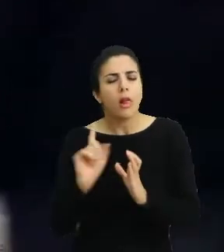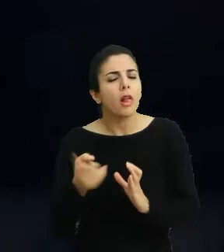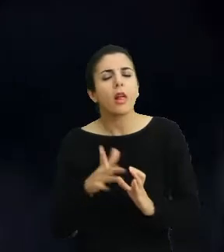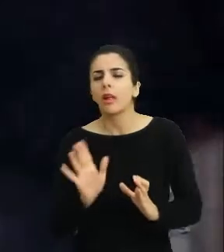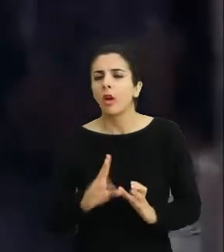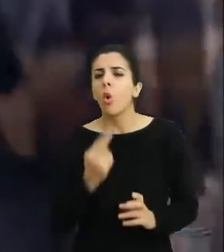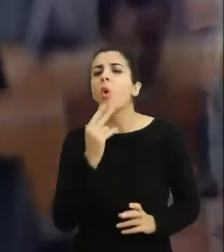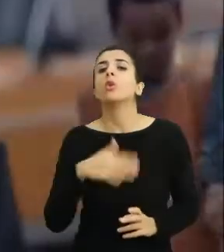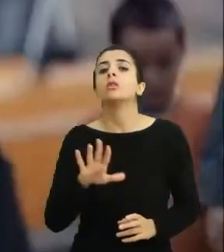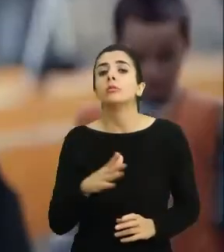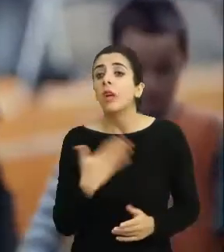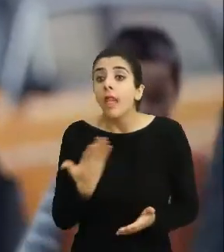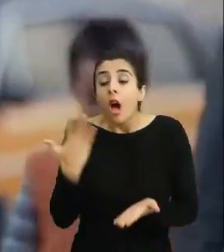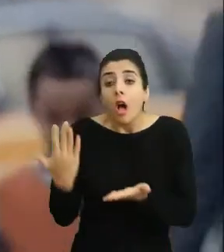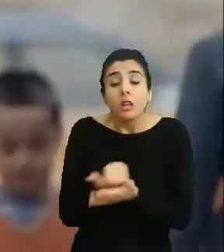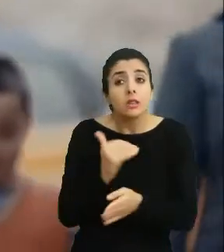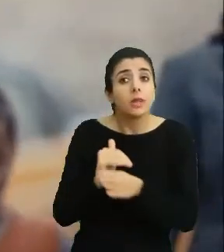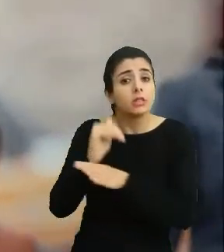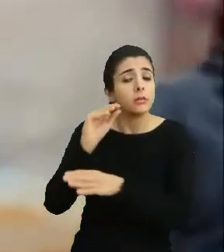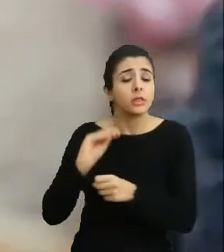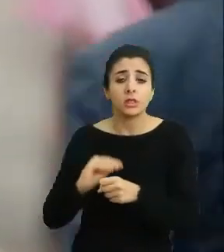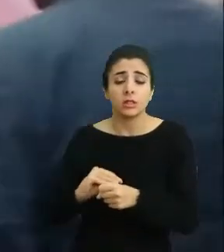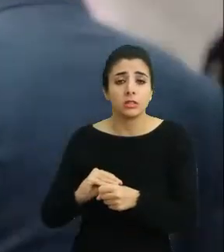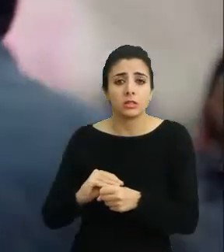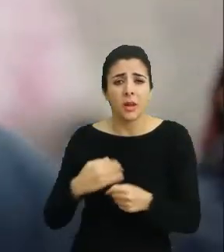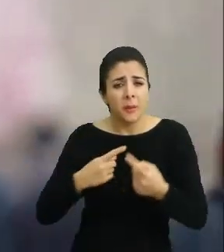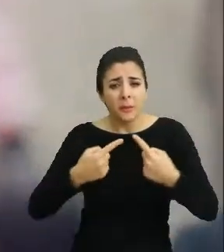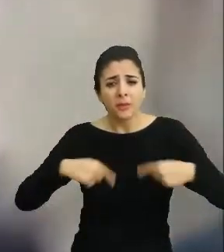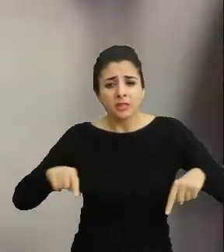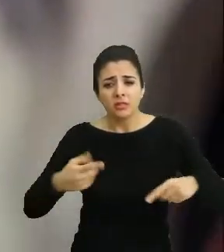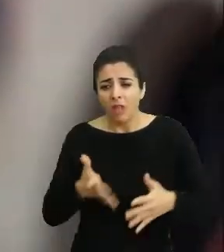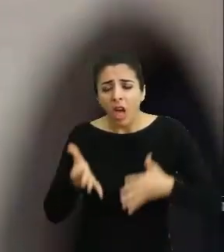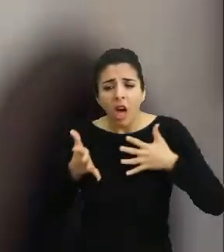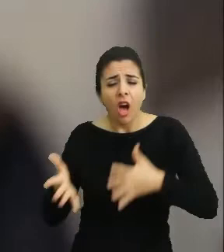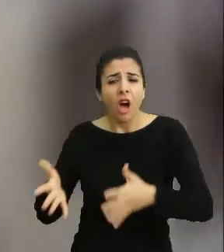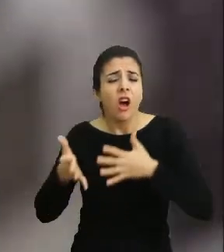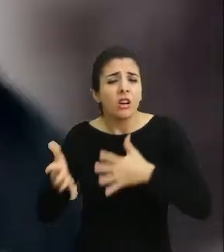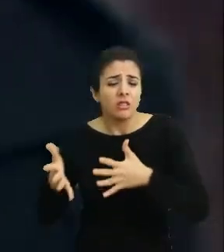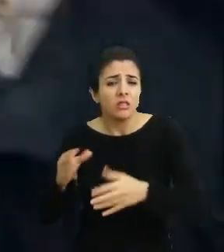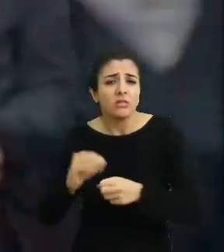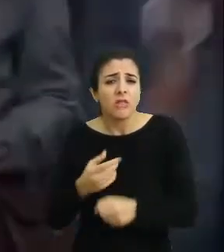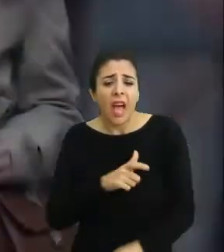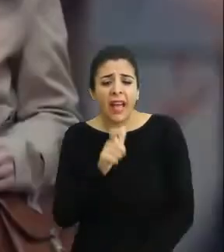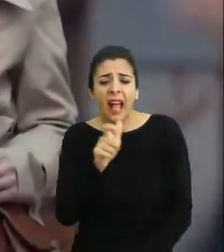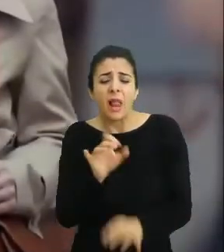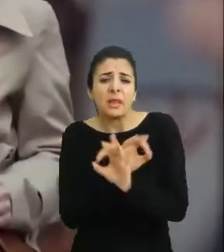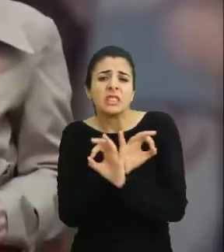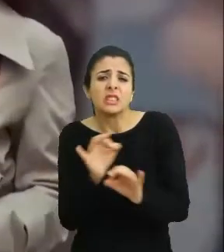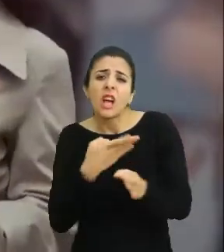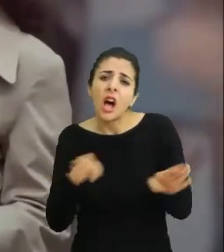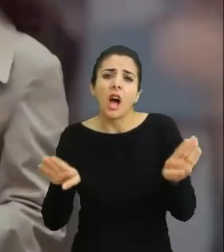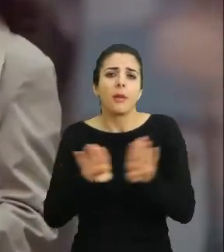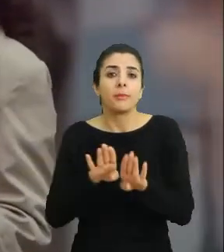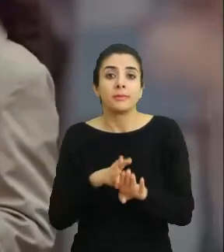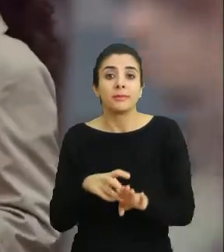konuşmaz. Ne kazandık yaşamamızda? Biz harcandık anam, hem kelimesiz kapandık. Sevgi